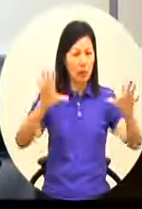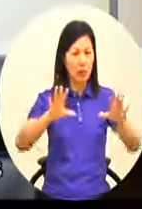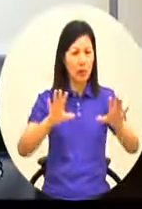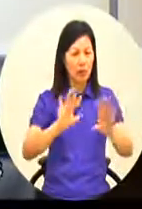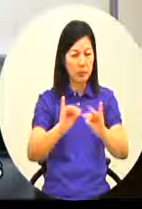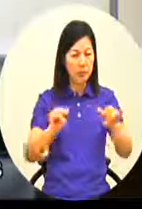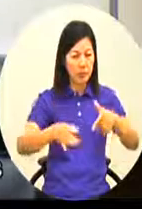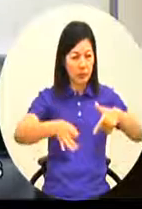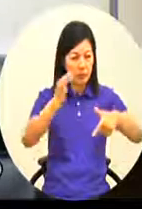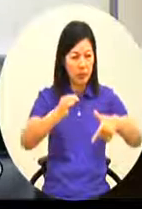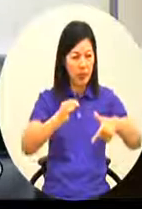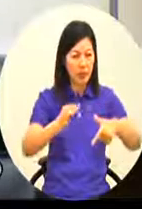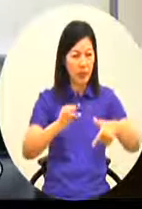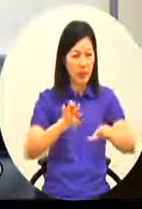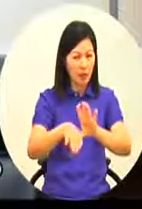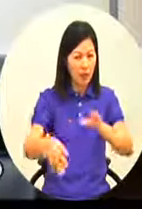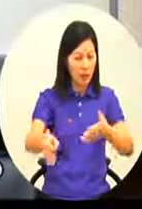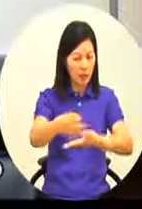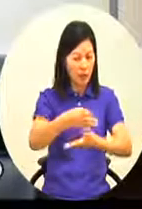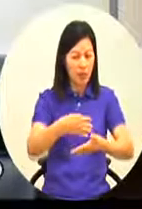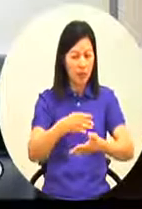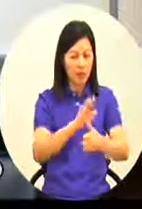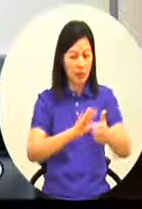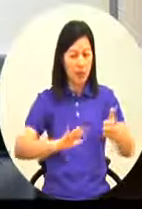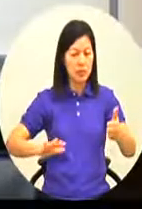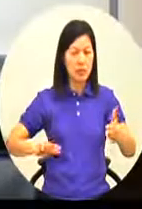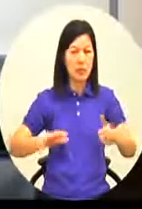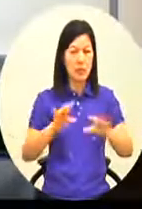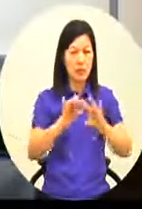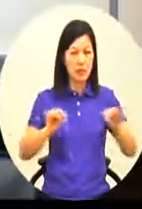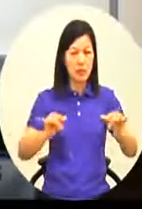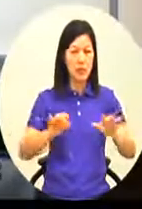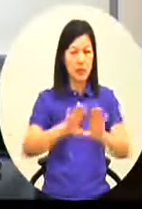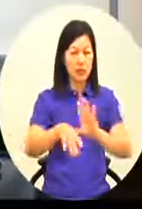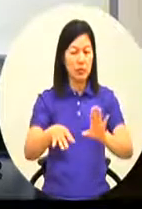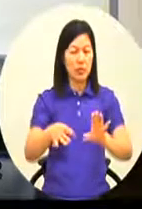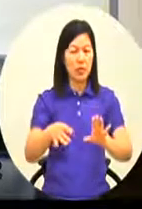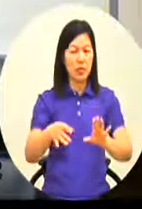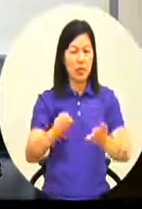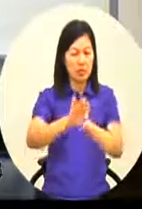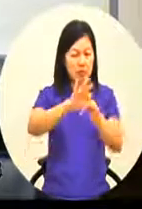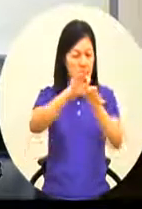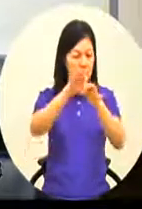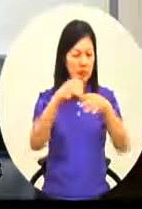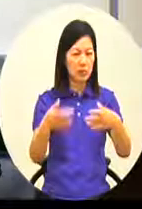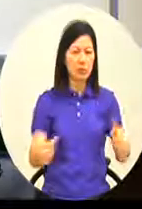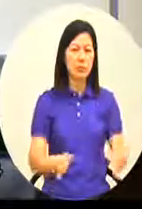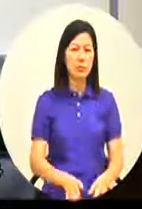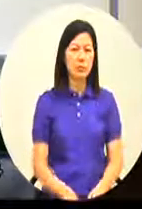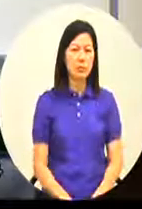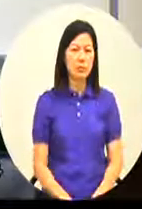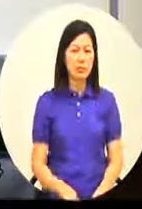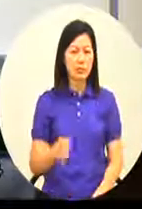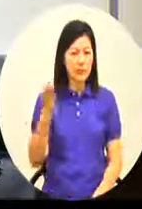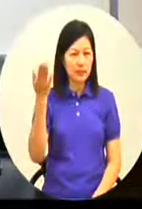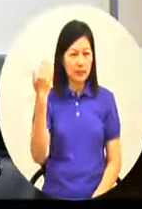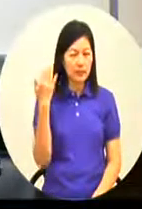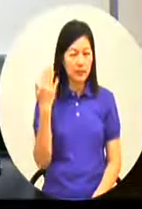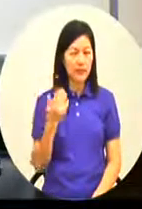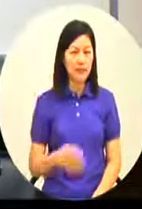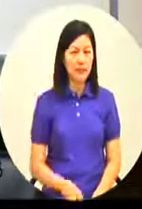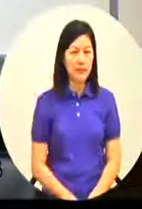地价，然后导致我们的这些地价税哦都增加了很多。他以往他之